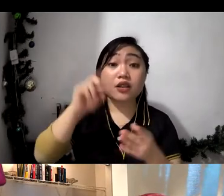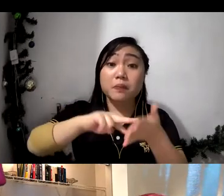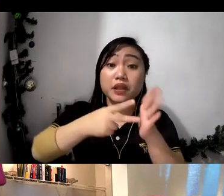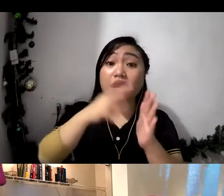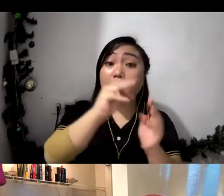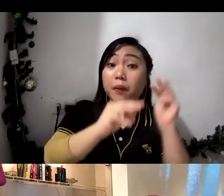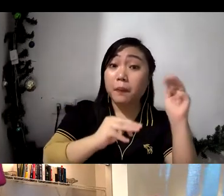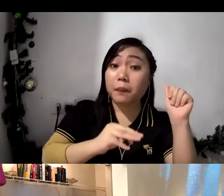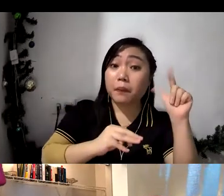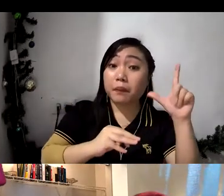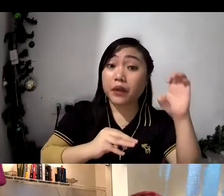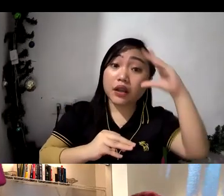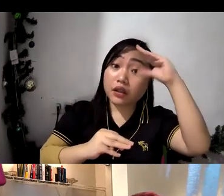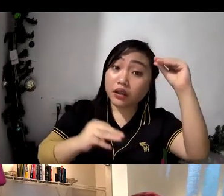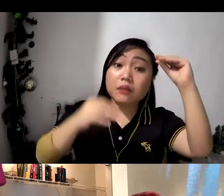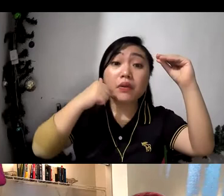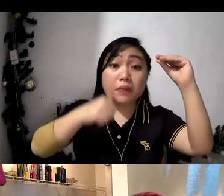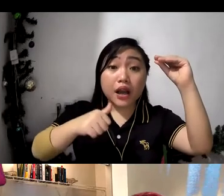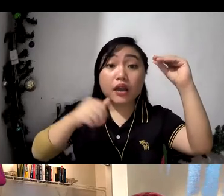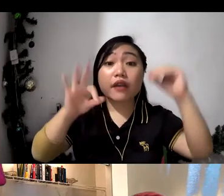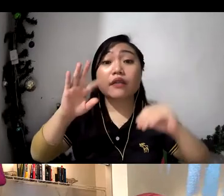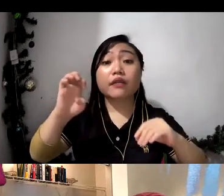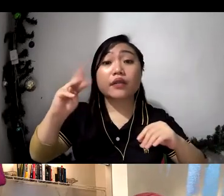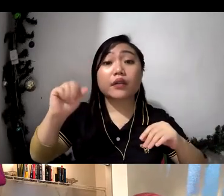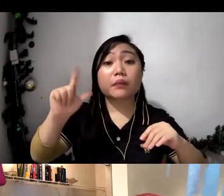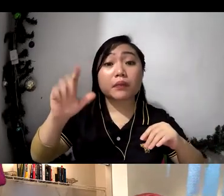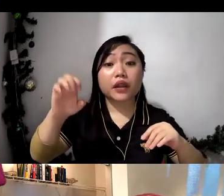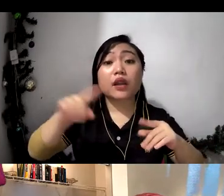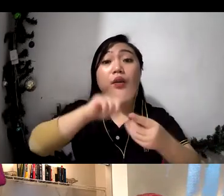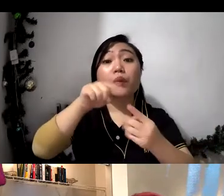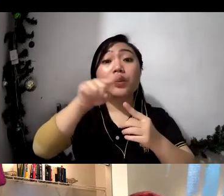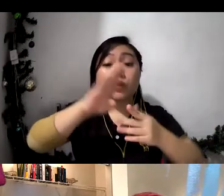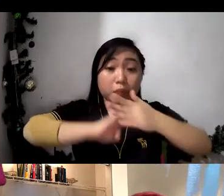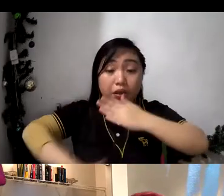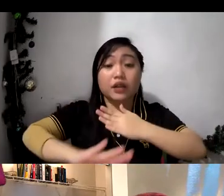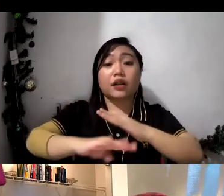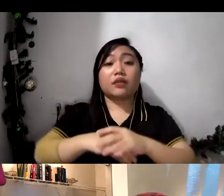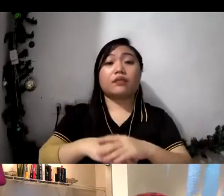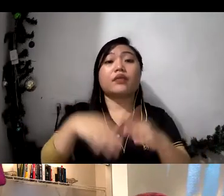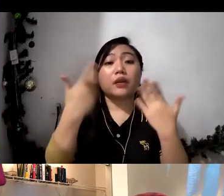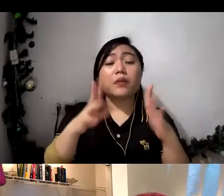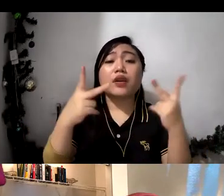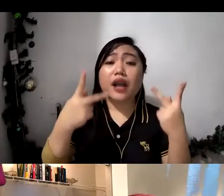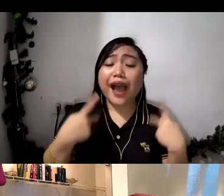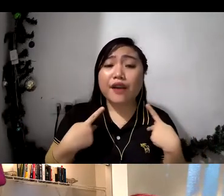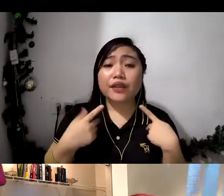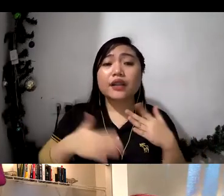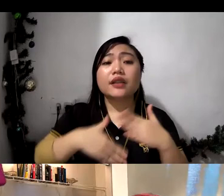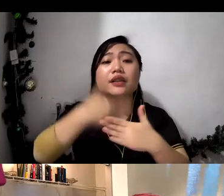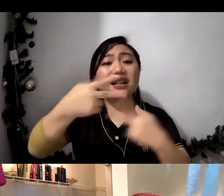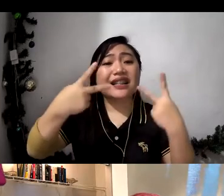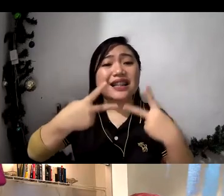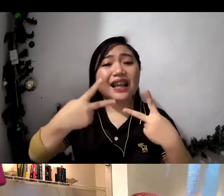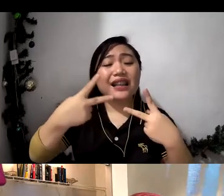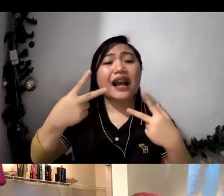ka, ano yung biological sex mo? And you both have primary and secondary sex characteristics. And